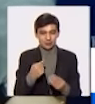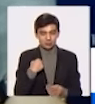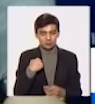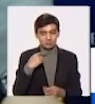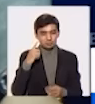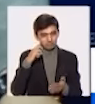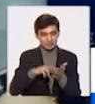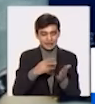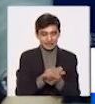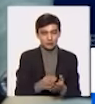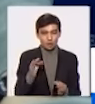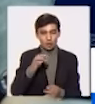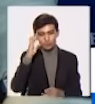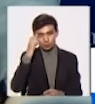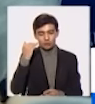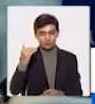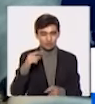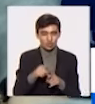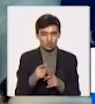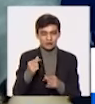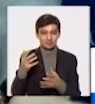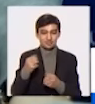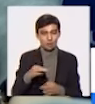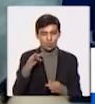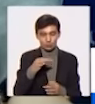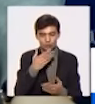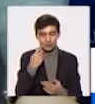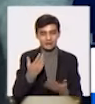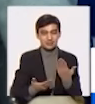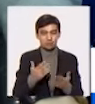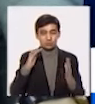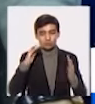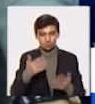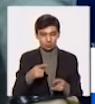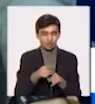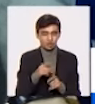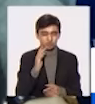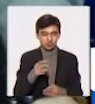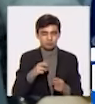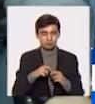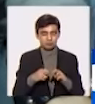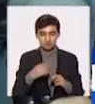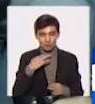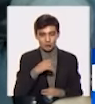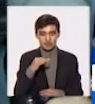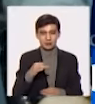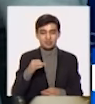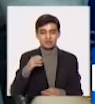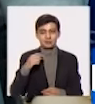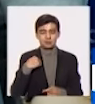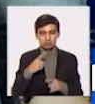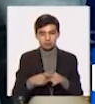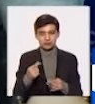қарастырып жатқан сценарийде ұлттық қордан қаражат алу қарастырылмаған. Алайда жағымсыз сценарий болған кезде ұлттық қордан аздаған қосымша қаржы